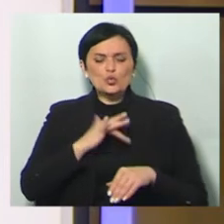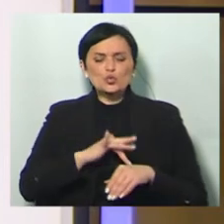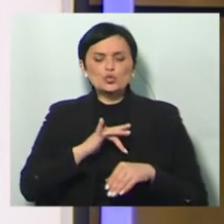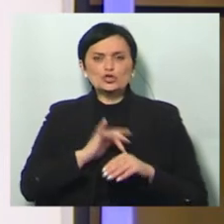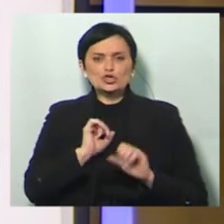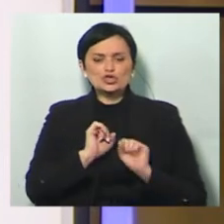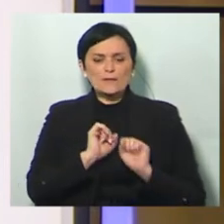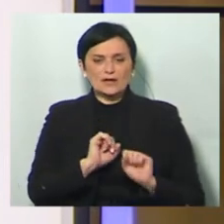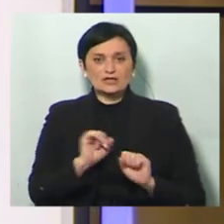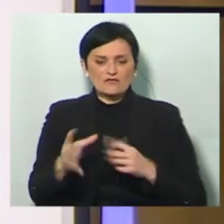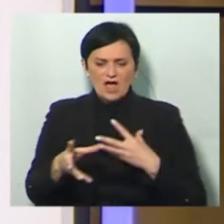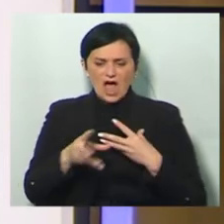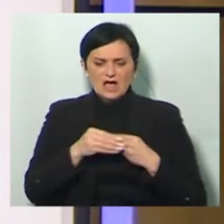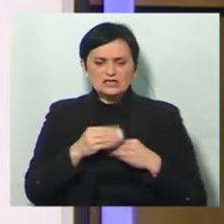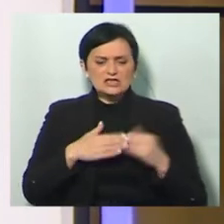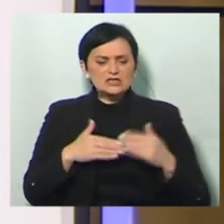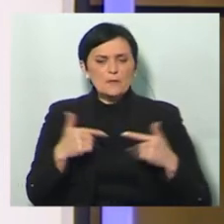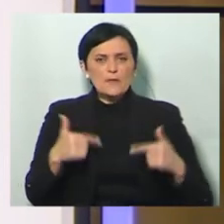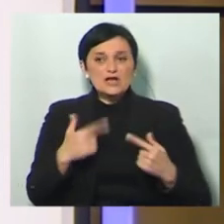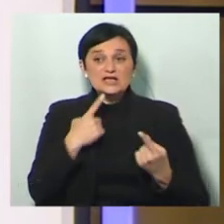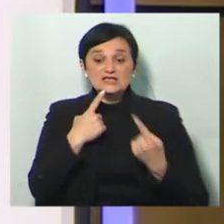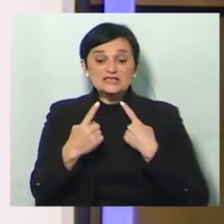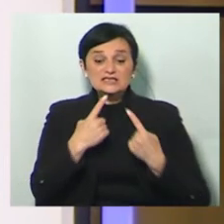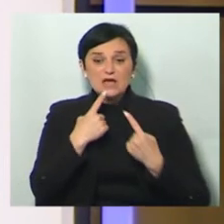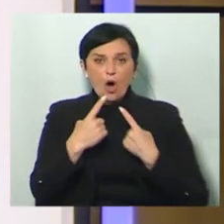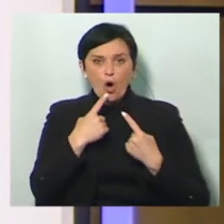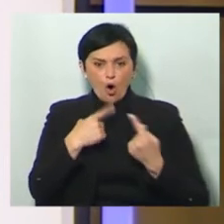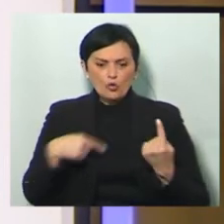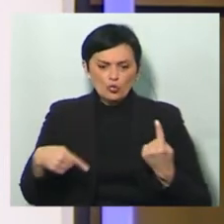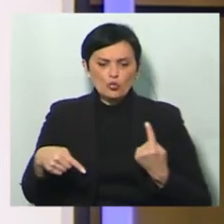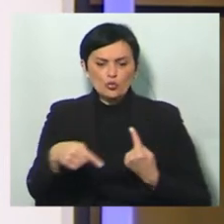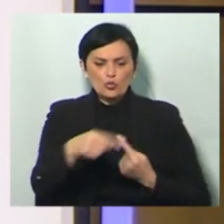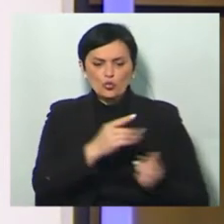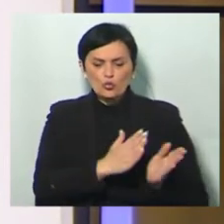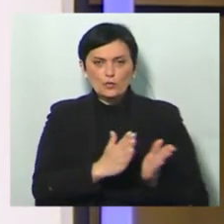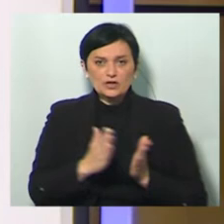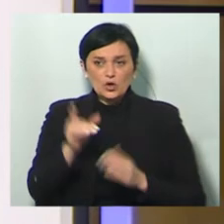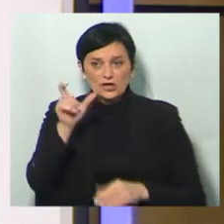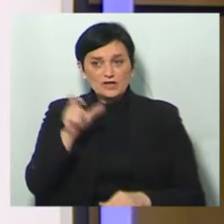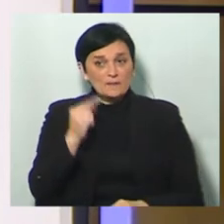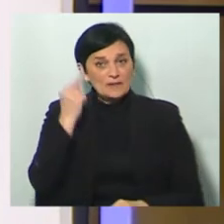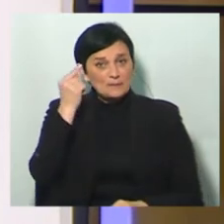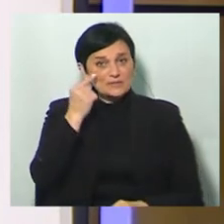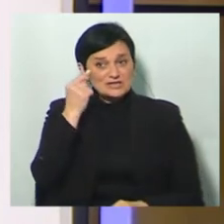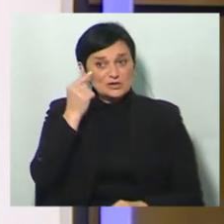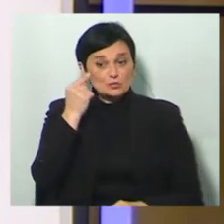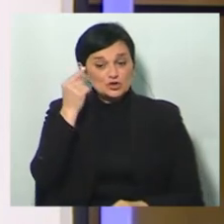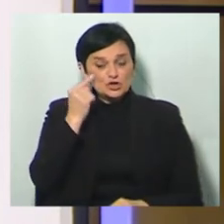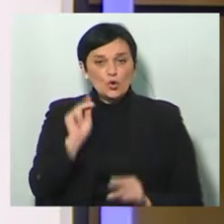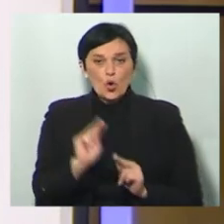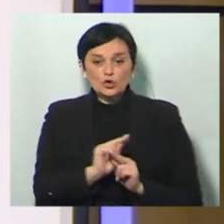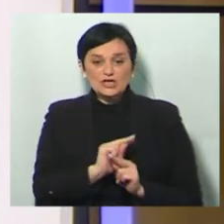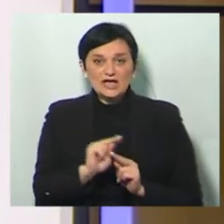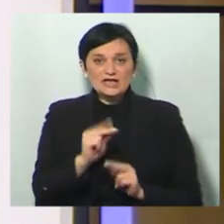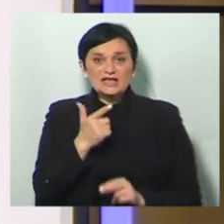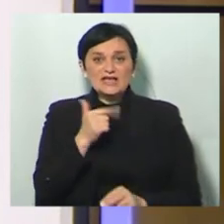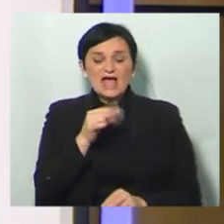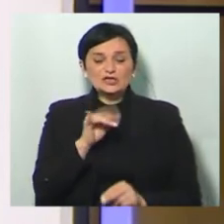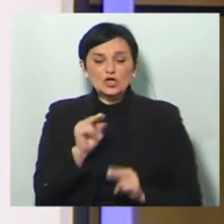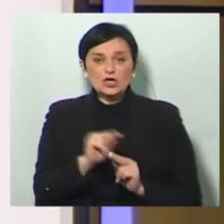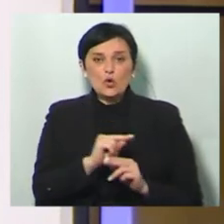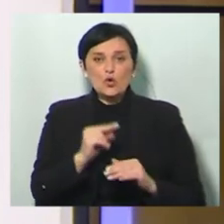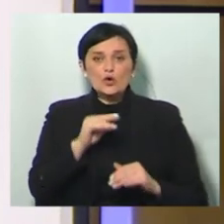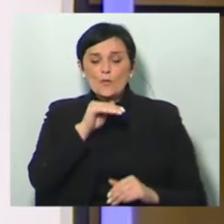გულშემატკივარი, რომელთან ერთადაც პრაქტიკულად საუბრების ციკლი მიმდინარეობს. იგი გახლავთ ფსიქოლოგი, ფსიქოთერაპევტი, გეშტალტ